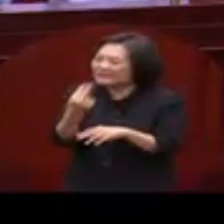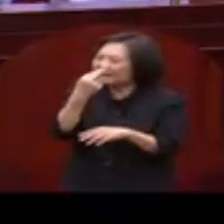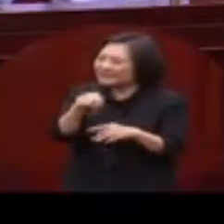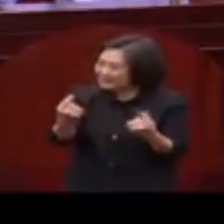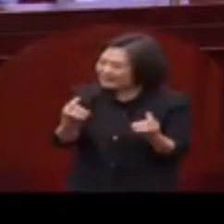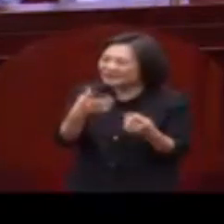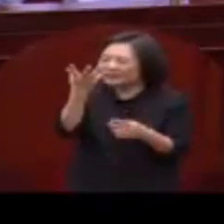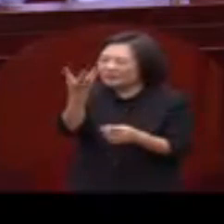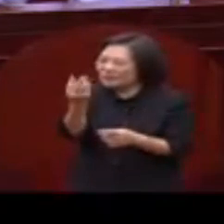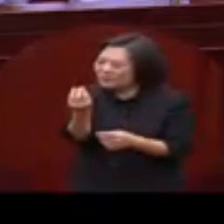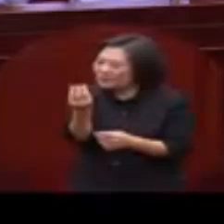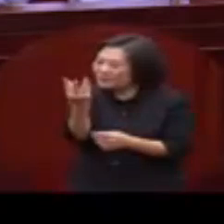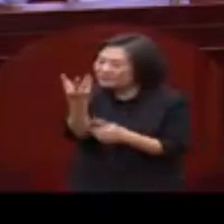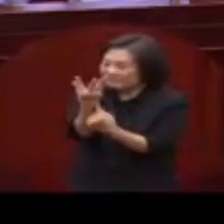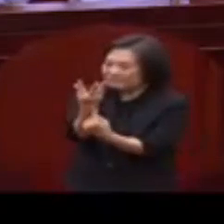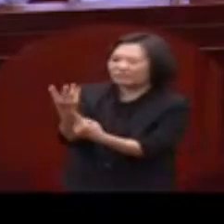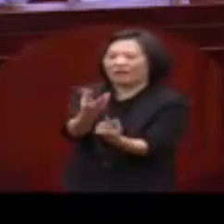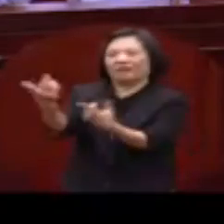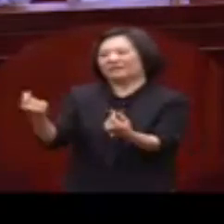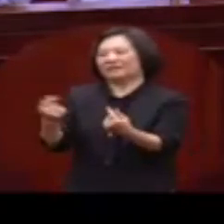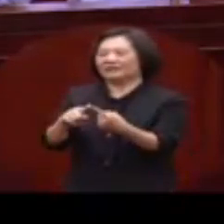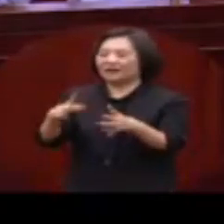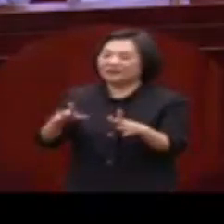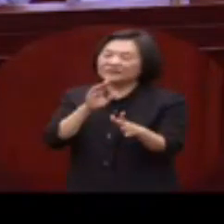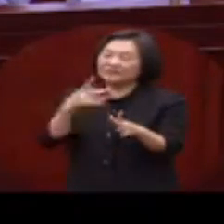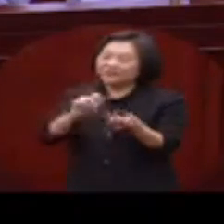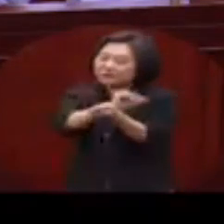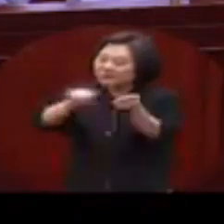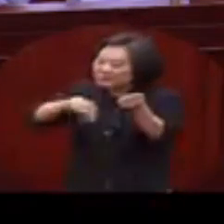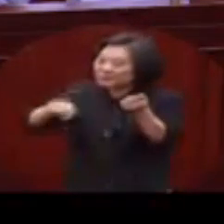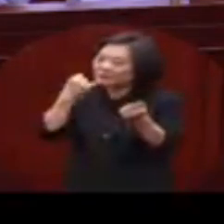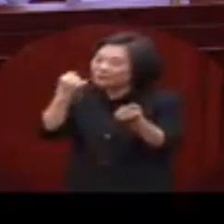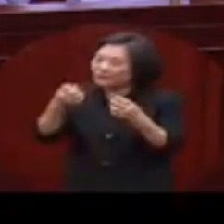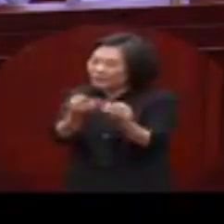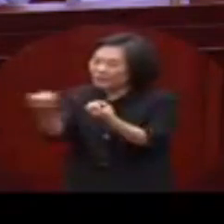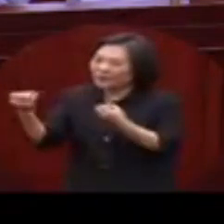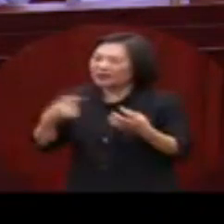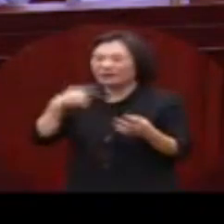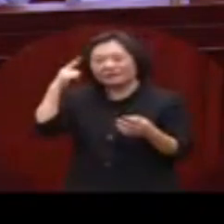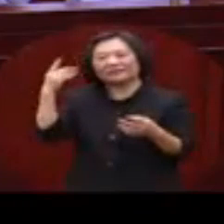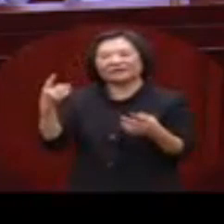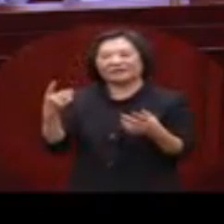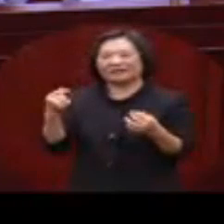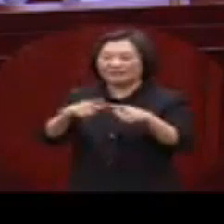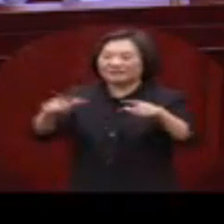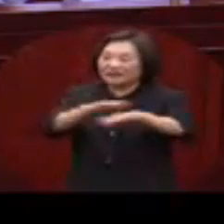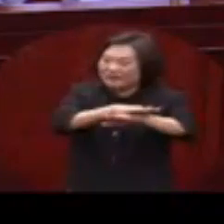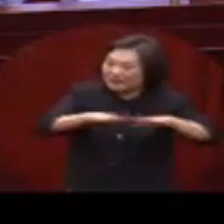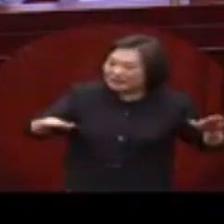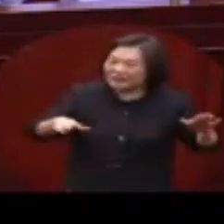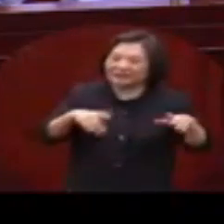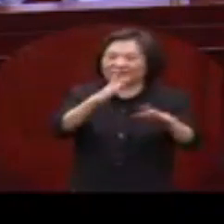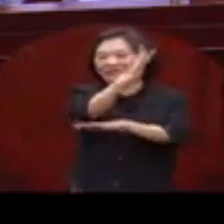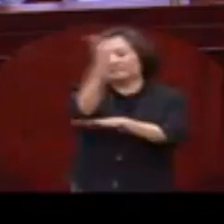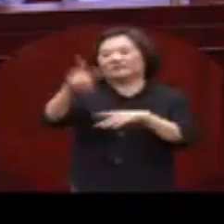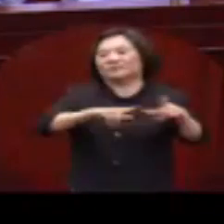人，杜鹃花季我们本来的计划是这样，每年种10万棵，连续种3年了。我们希望从这个大安森林公园到宝藏岩，包括温罗